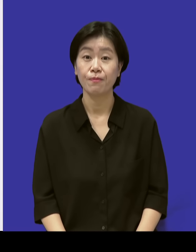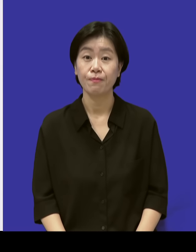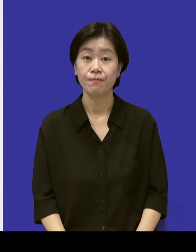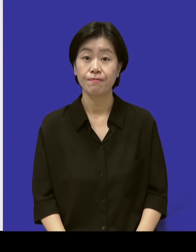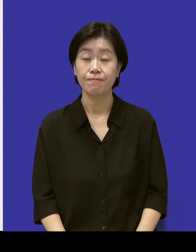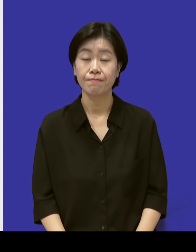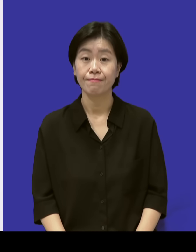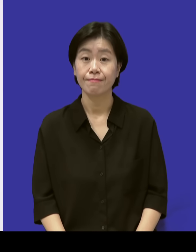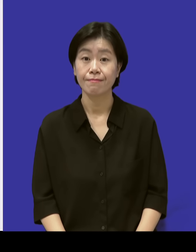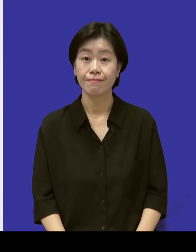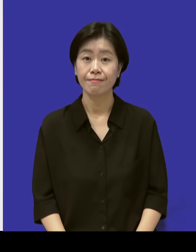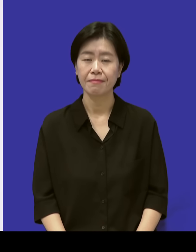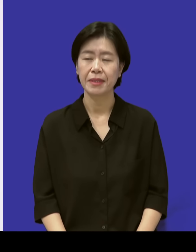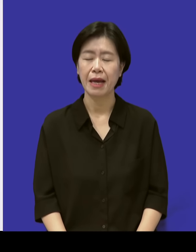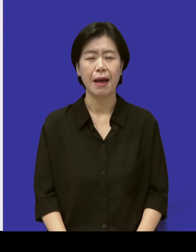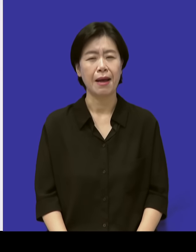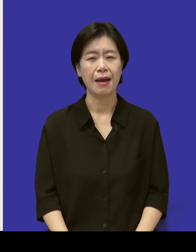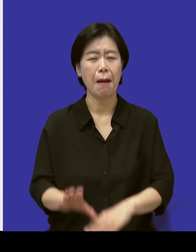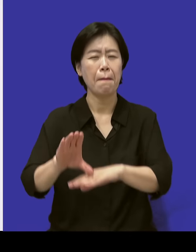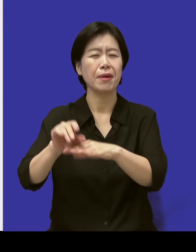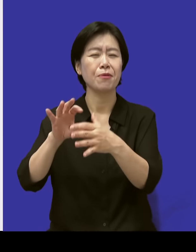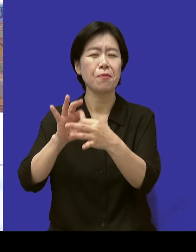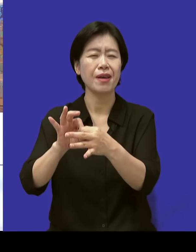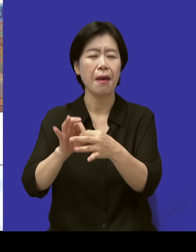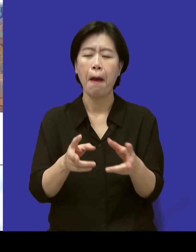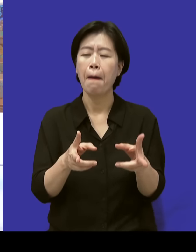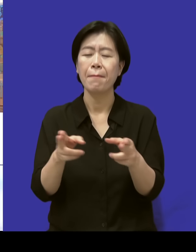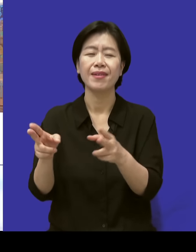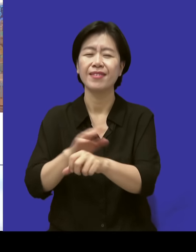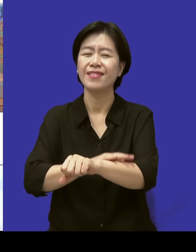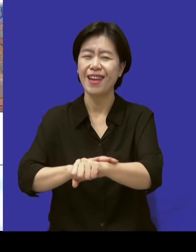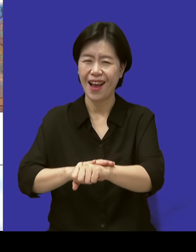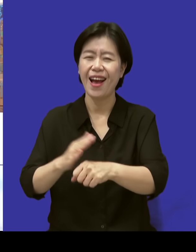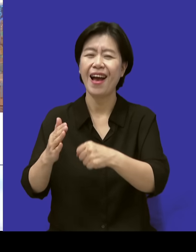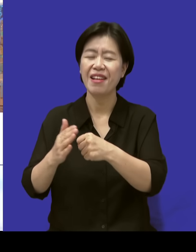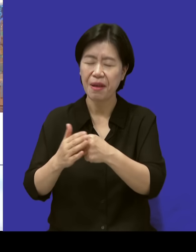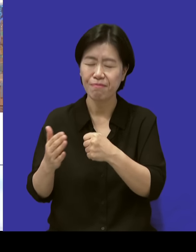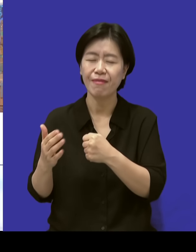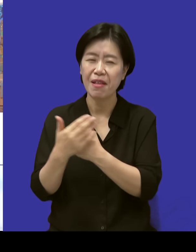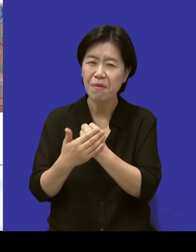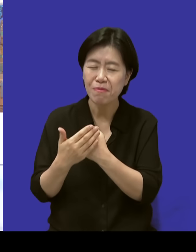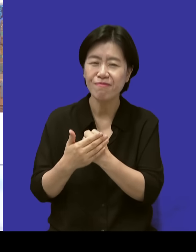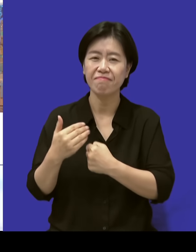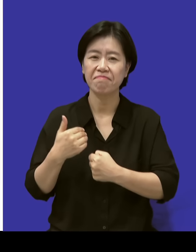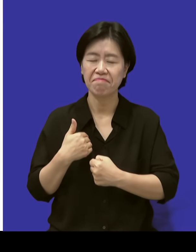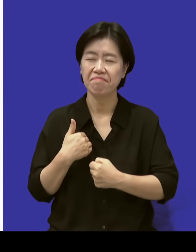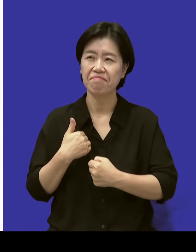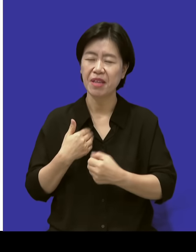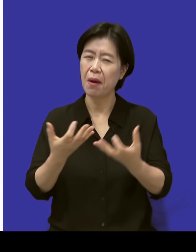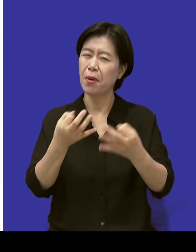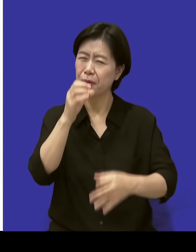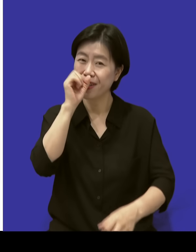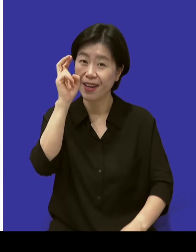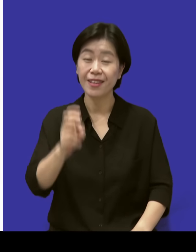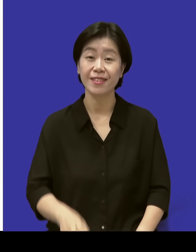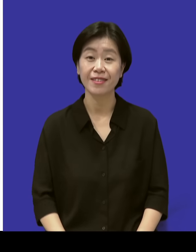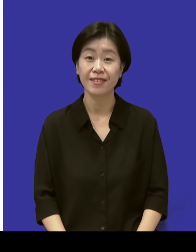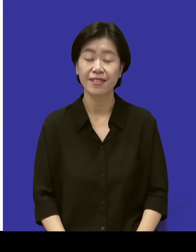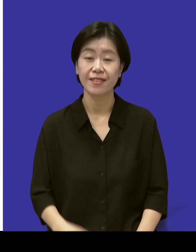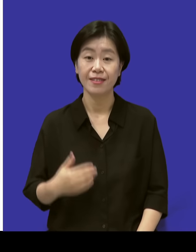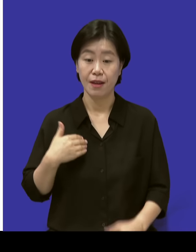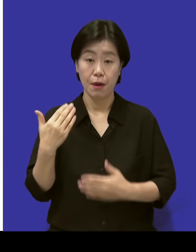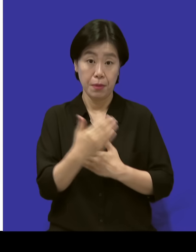일단은 편집을 너무 잘해주셔서 그런 게 아닐까 이렇게 생각도 들고 사실 제가 그